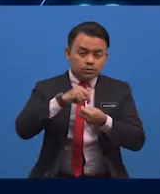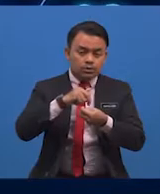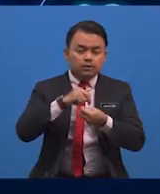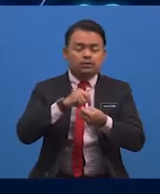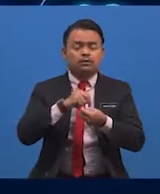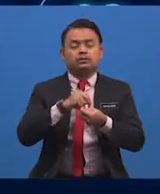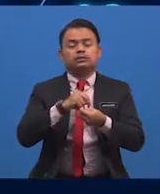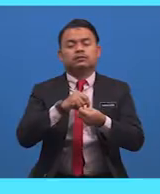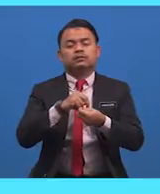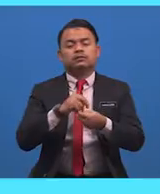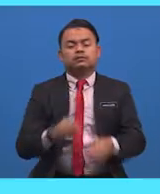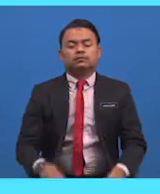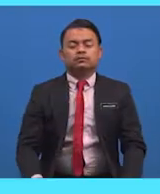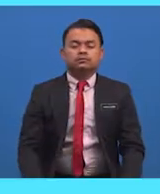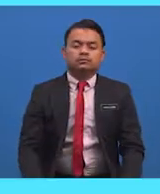fauna.